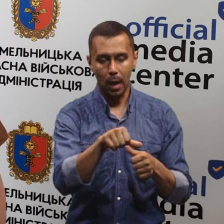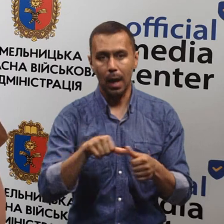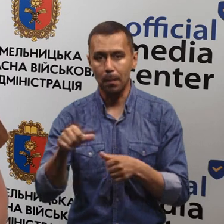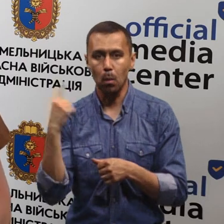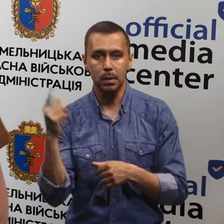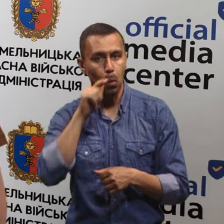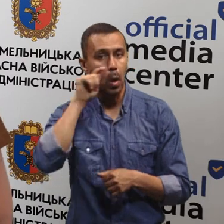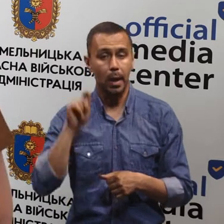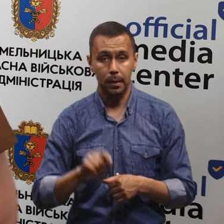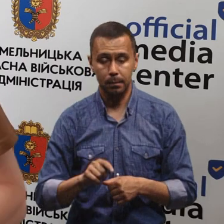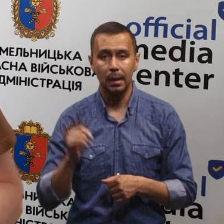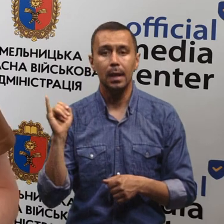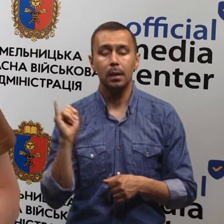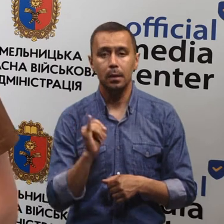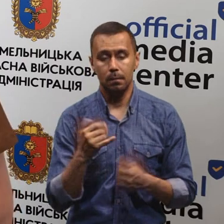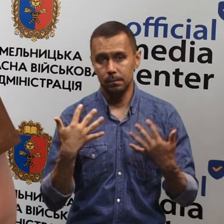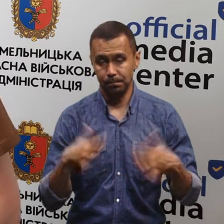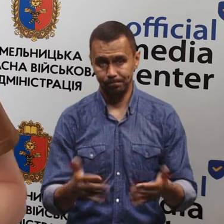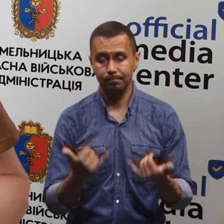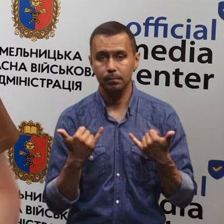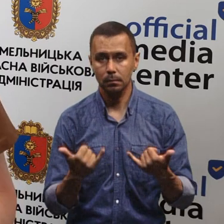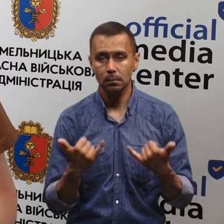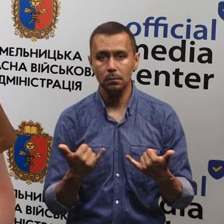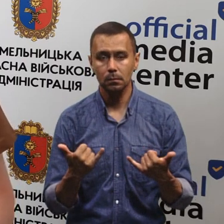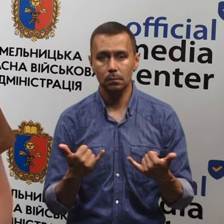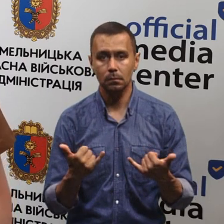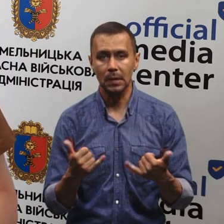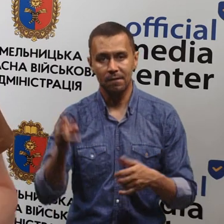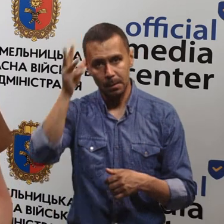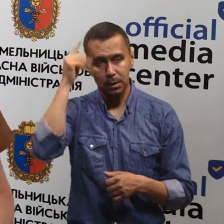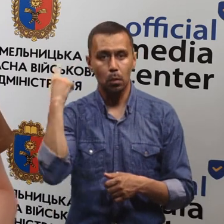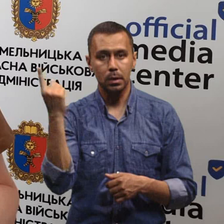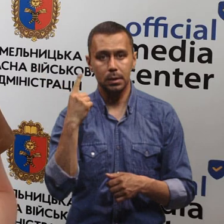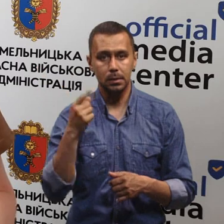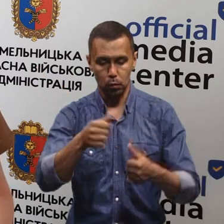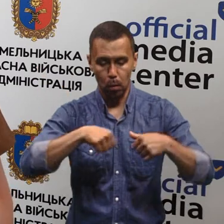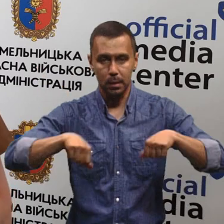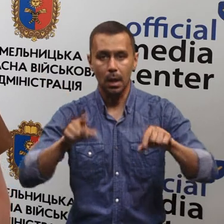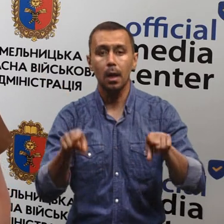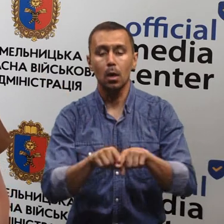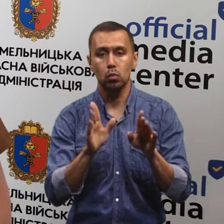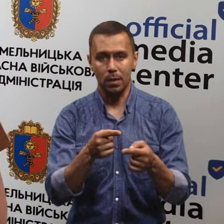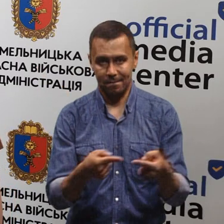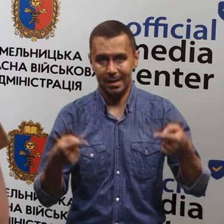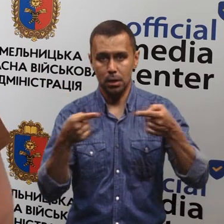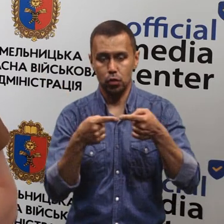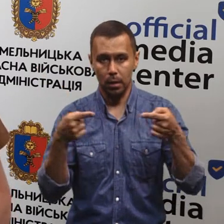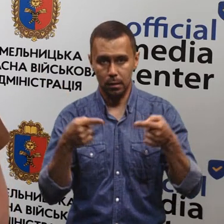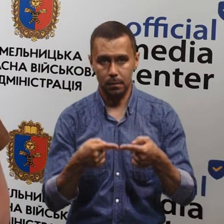областям України. І вже зараз в Хмельницькій області комісія також буде визначати